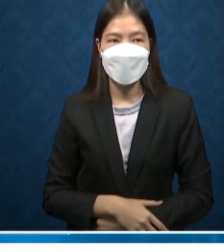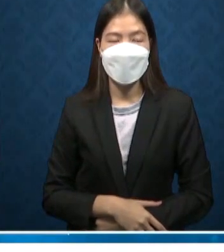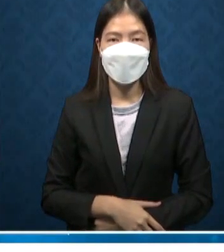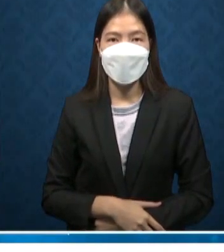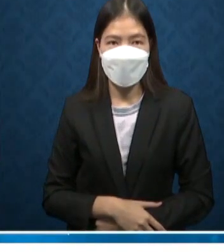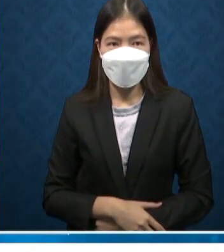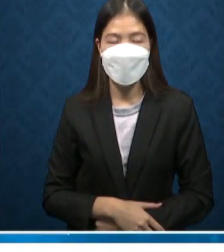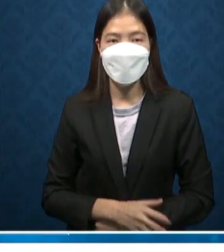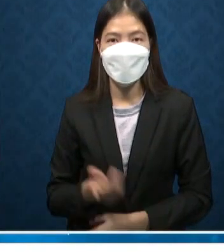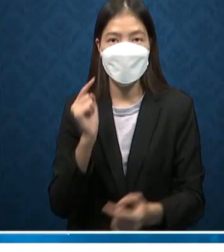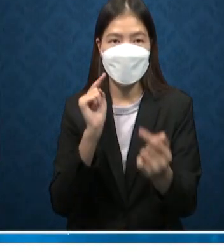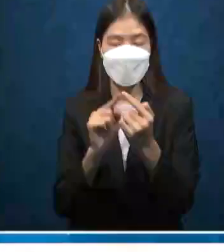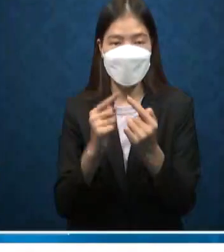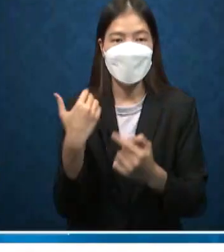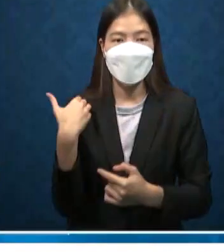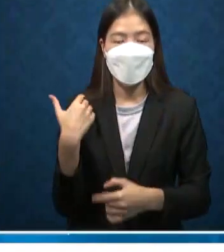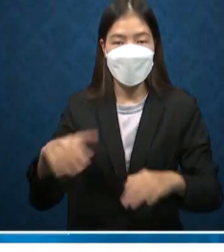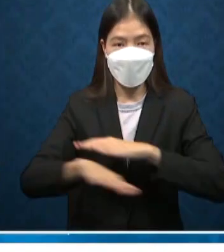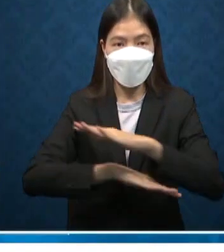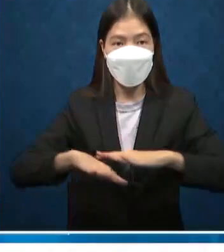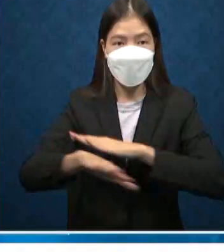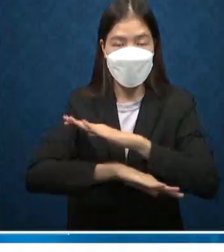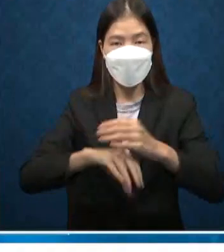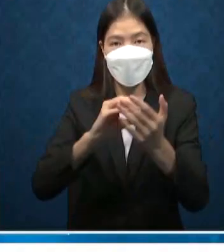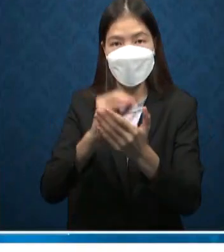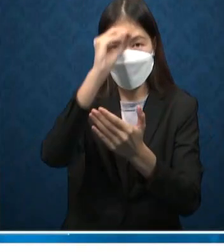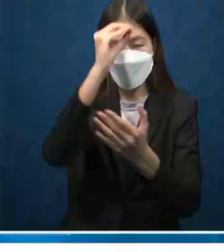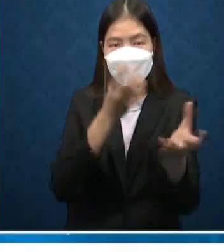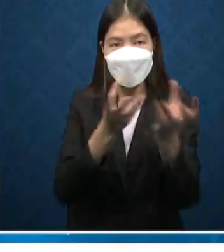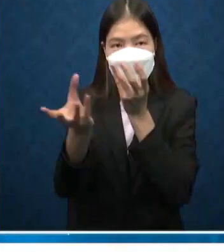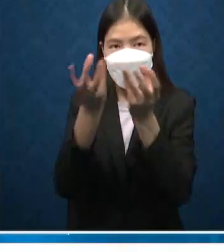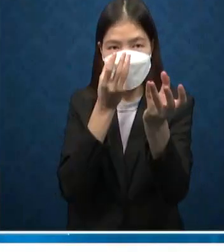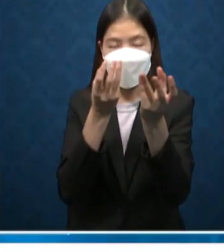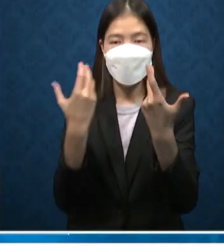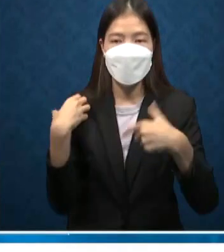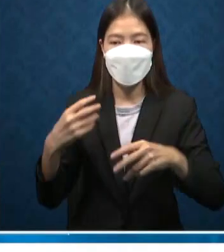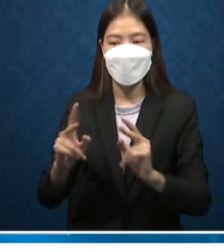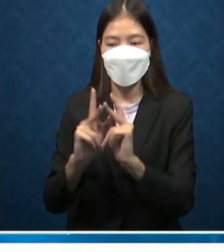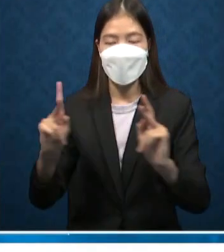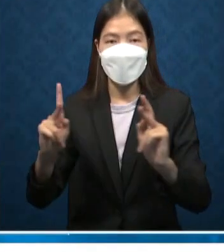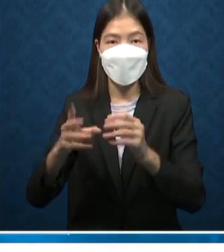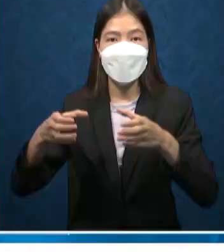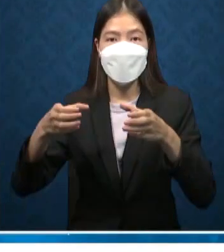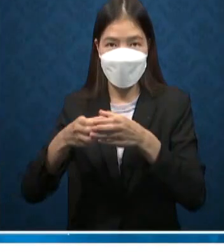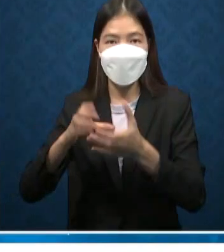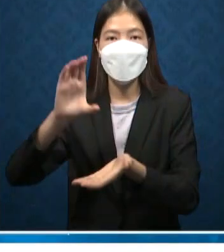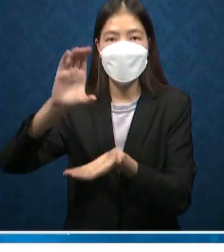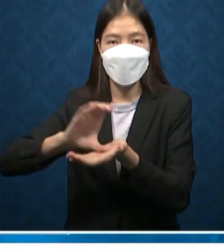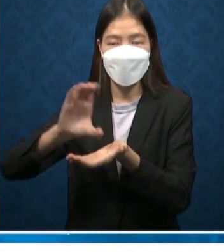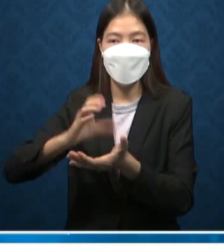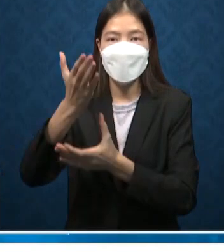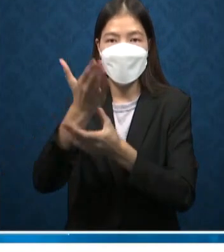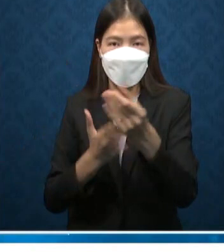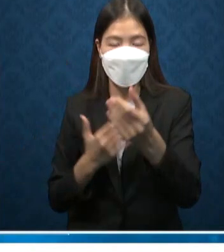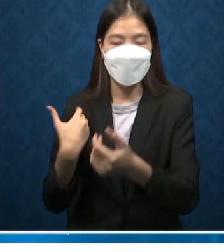ก็คงผมขออนุญาตกราบเรียนข้อมูลจากผลการศึกษาของคณะกรรมการติดตามการบริหารงบประมาณของสภาต่อ